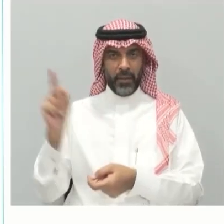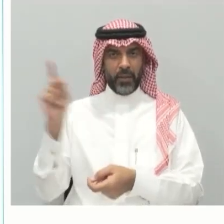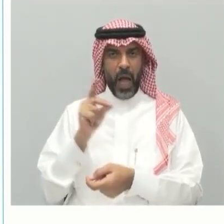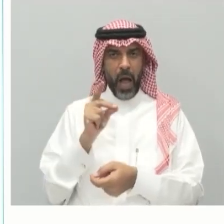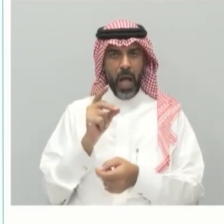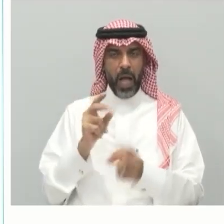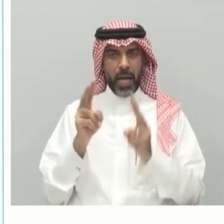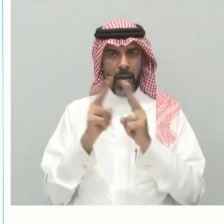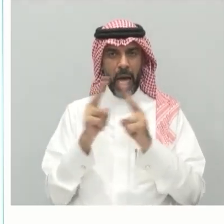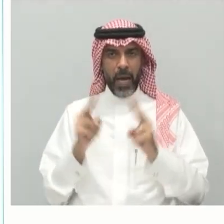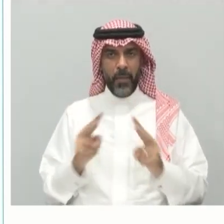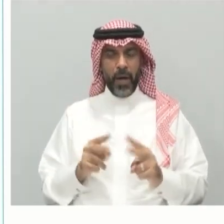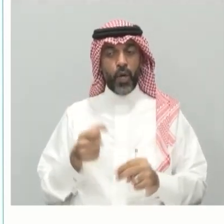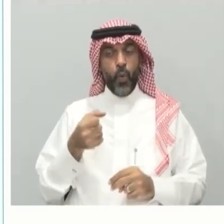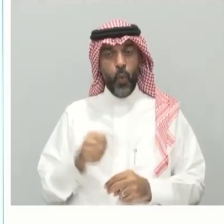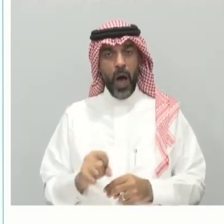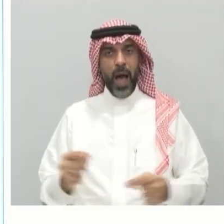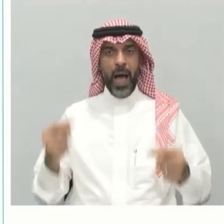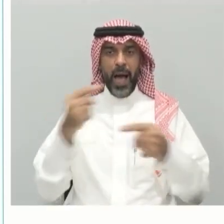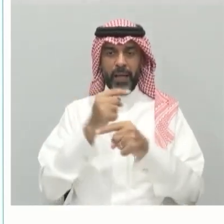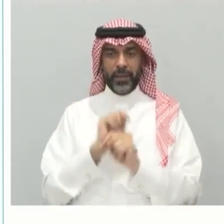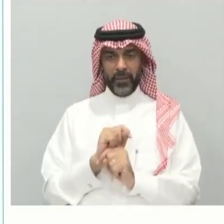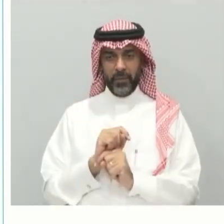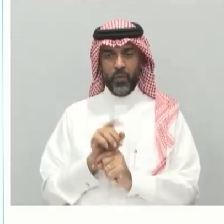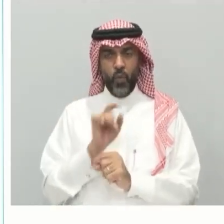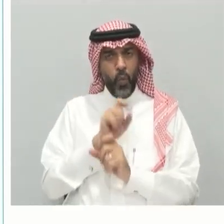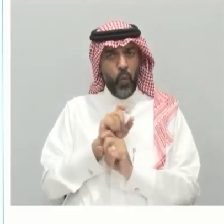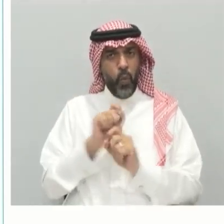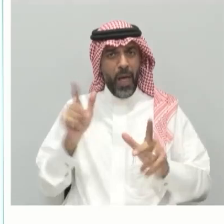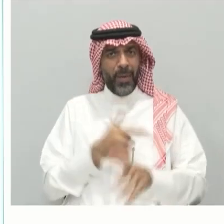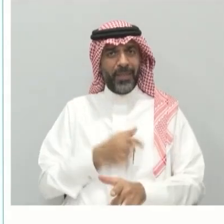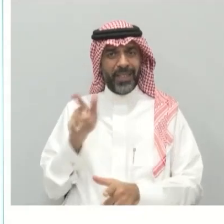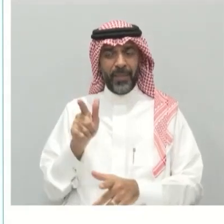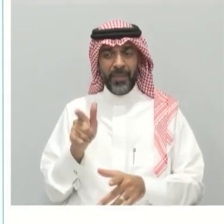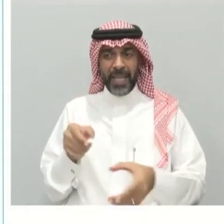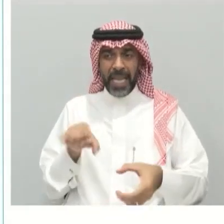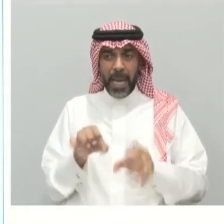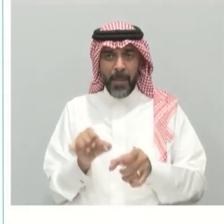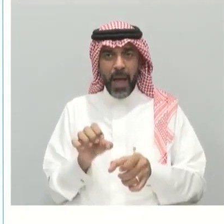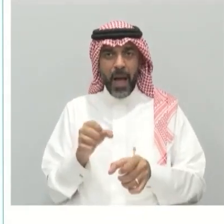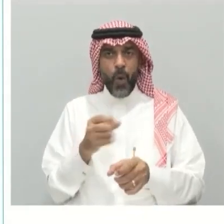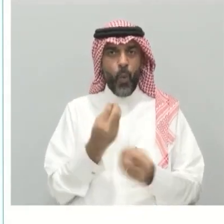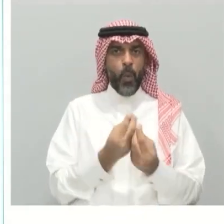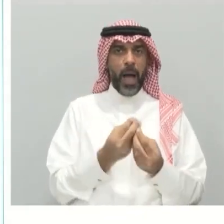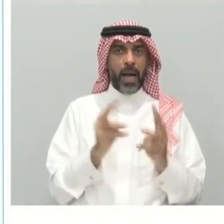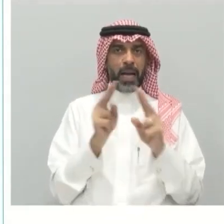كهربائيه والعكس بن اسمها كيمياء وكهرباء بمعنى انها طاقه كيميائيه وطاقه